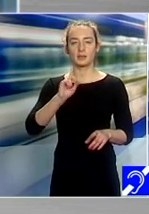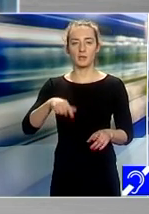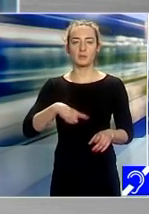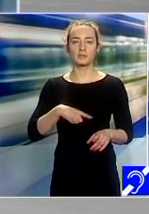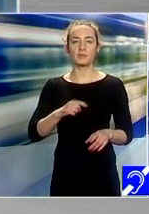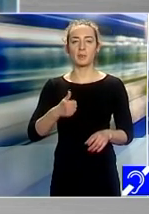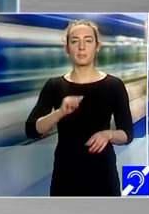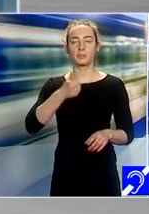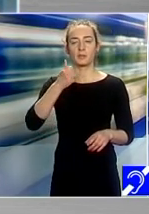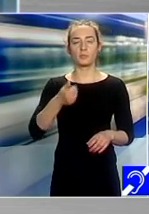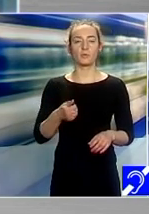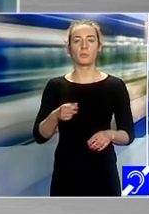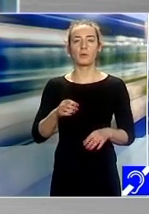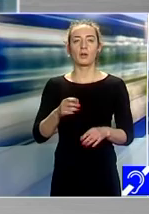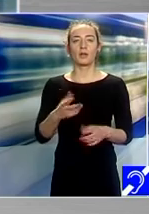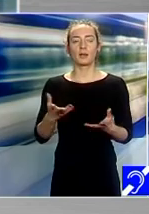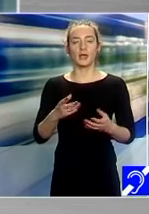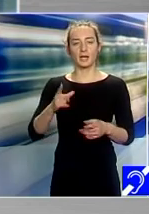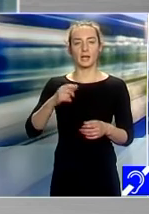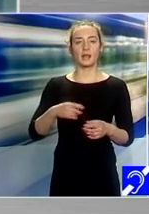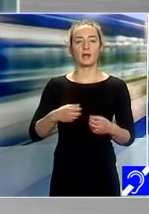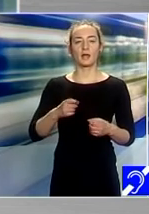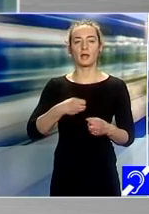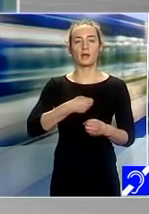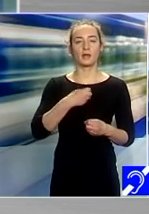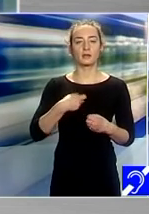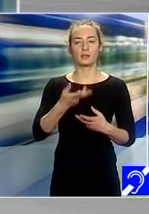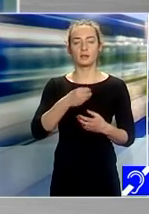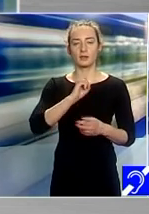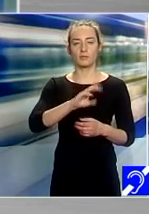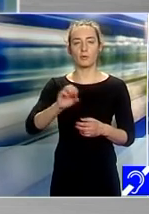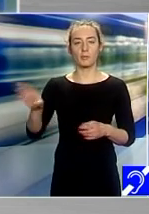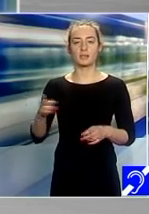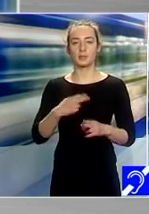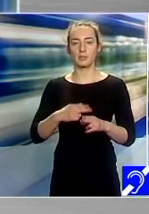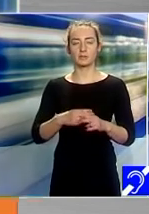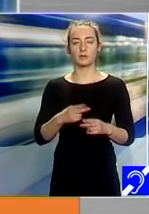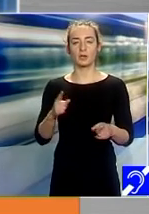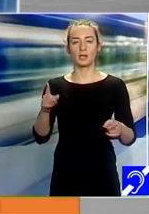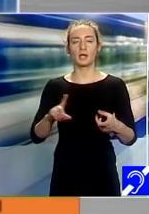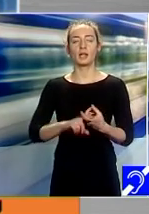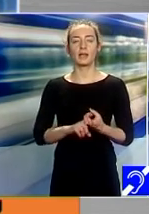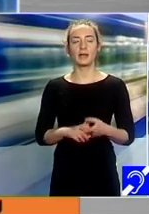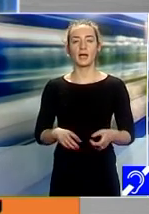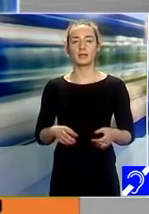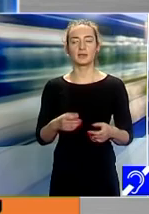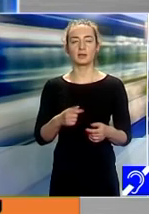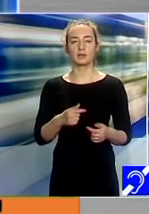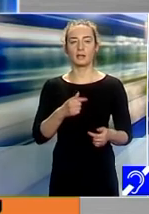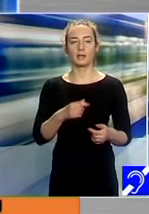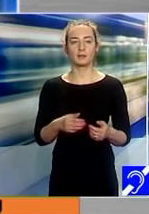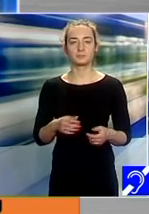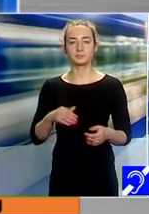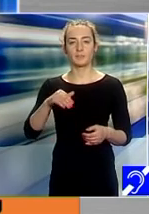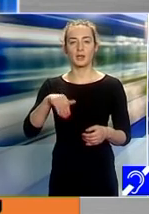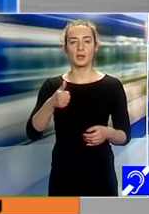despre beneficiile pe care le pot avea post-reconstrucție și că viața nu se termină acolo. Mai ales la cazurile incipiente, la cazurile depistate precoce,